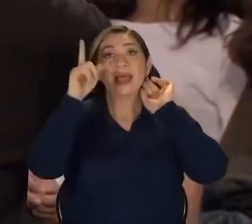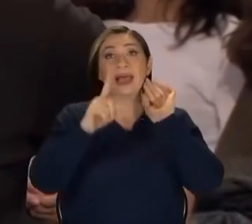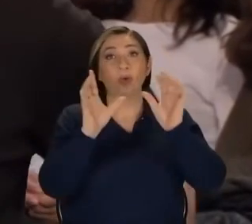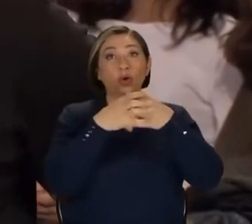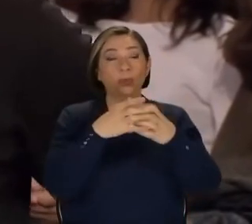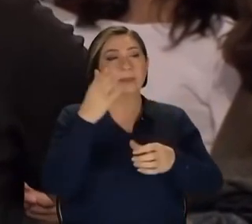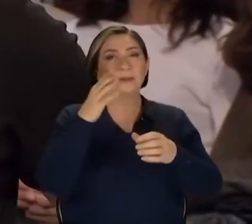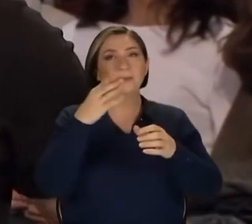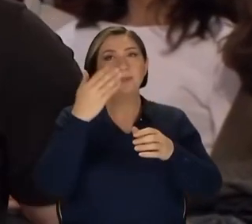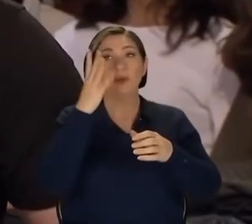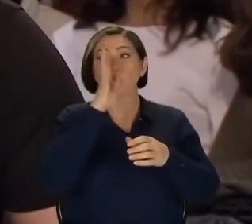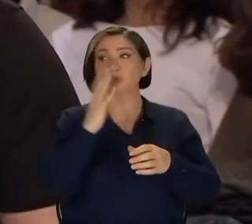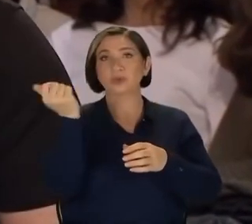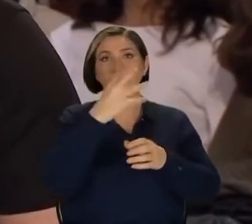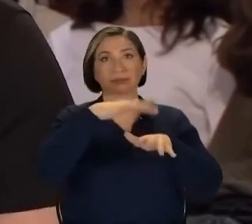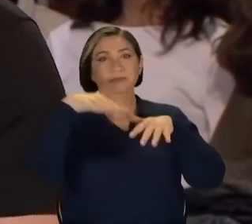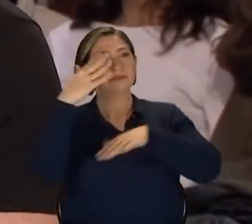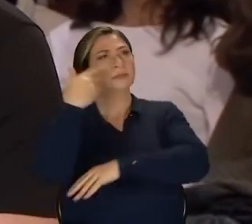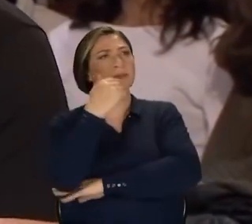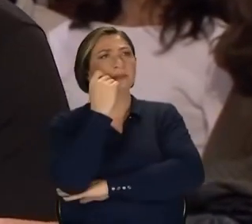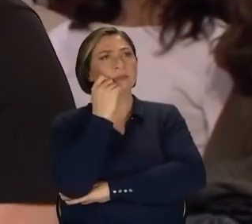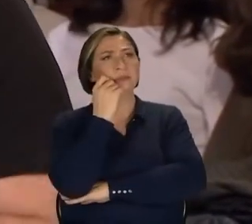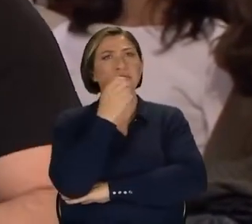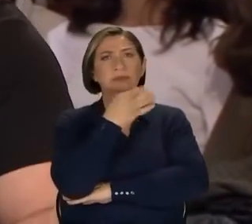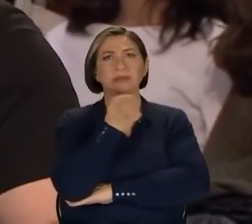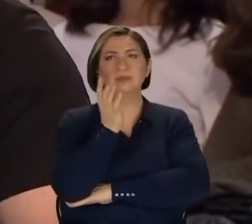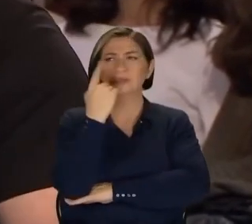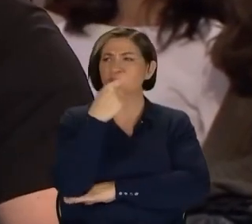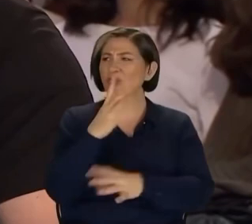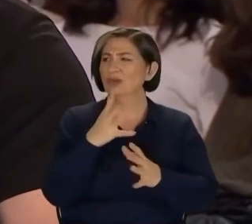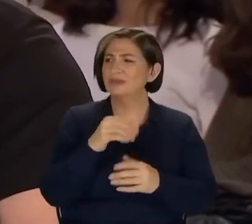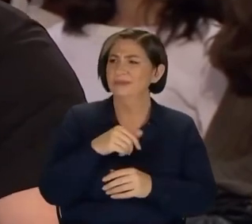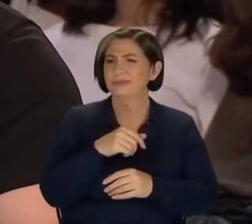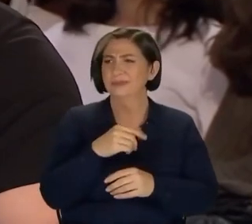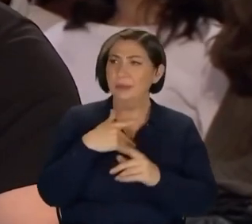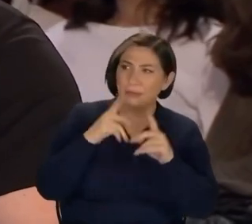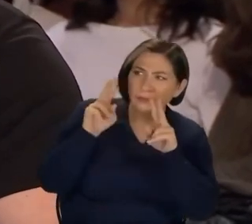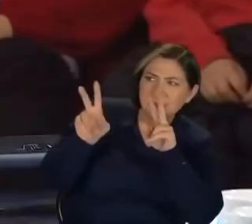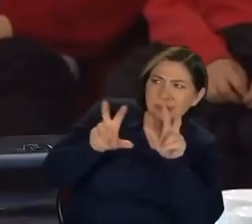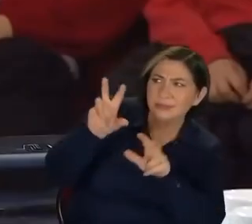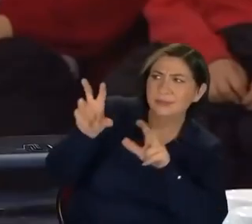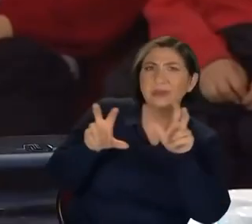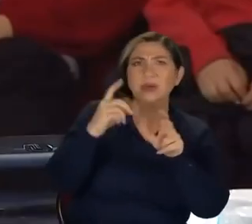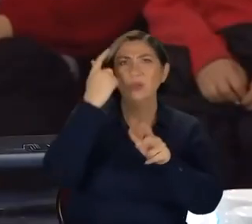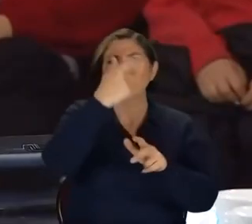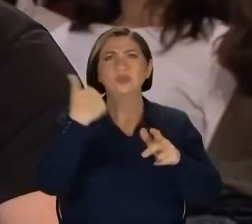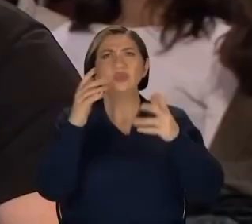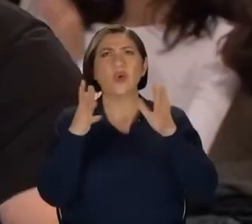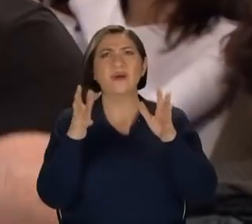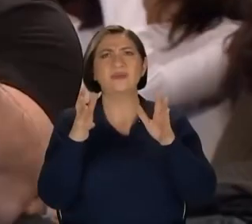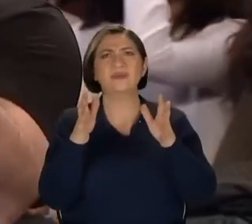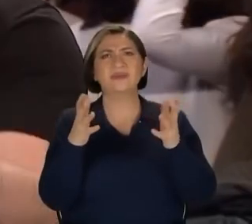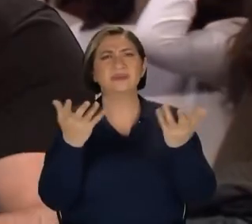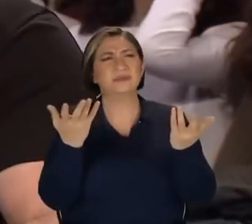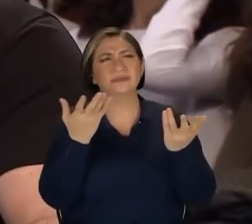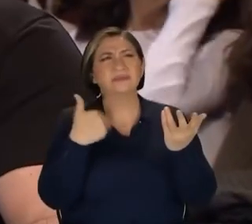gruba izlettirmiştim 400 kişilik bir grup. Çıktılar çok yüzlerinde çok garip ifadeler vardı. Yani çıktılar ve böyle